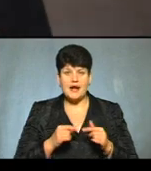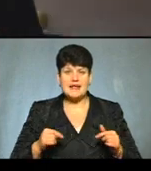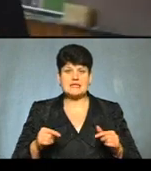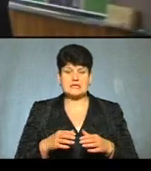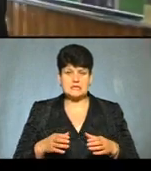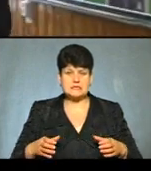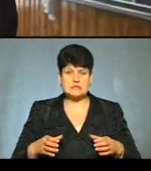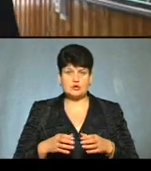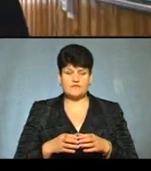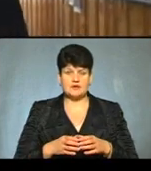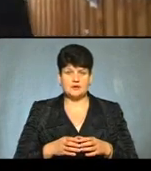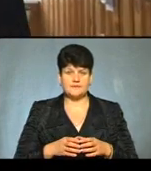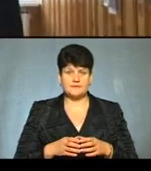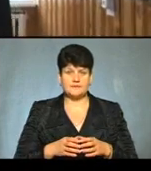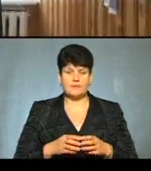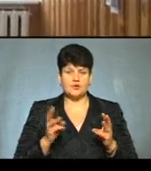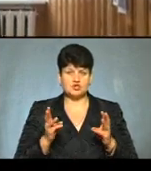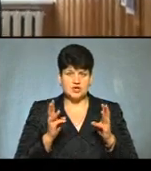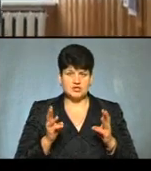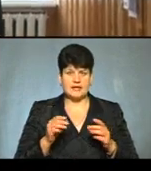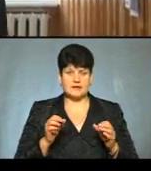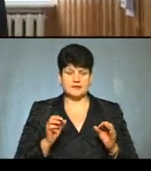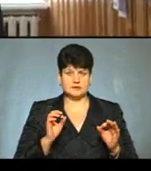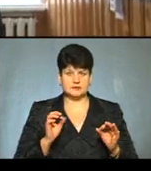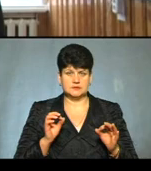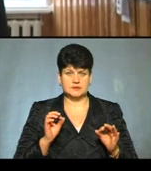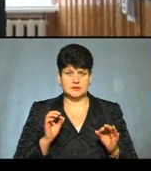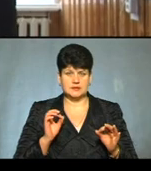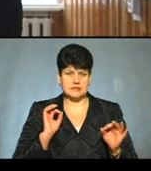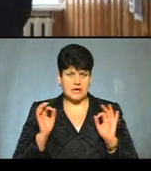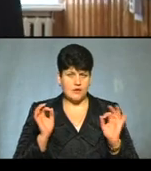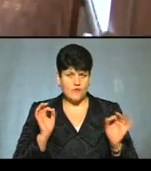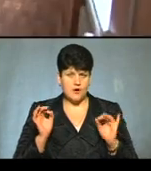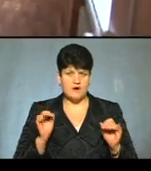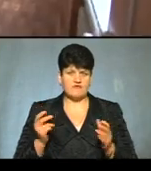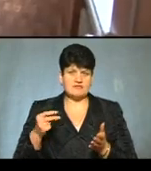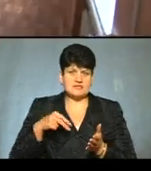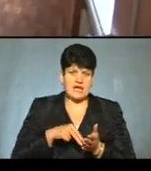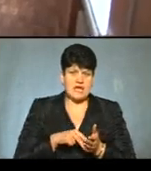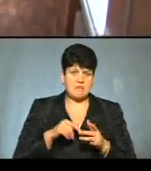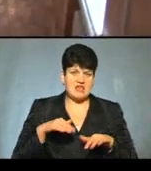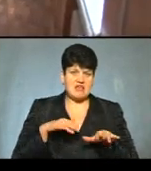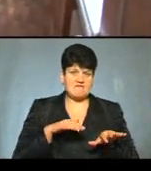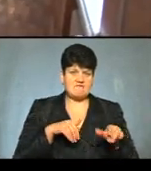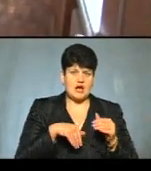Організовано, офіційна тривога пожежна, організовано, стаємо і виходимо.